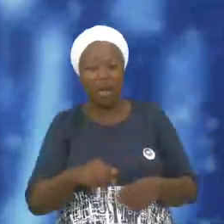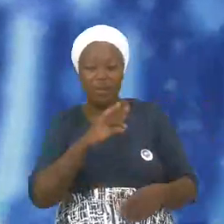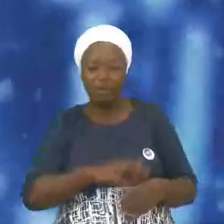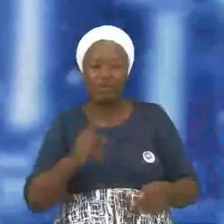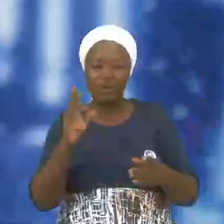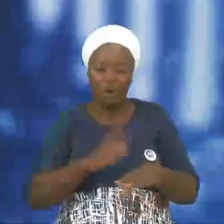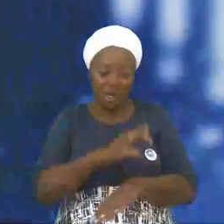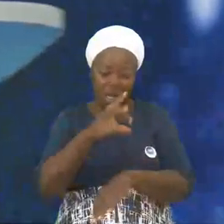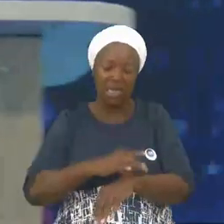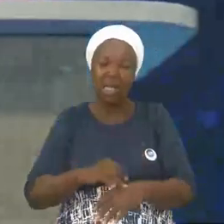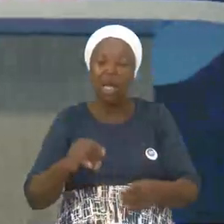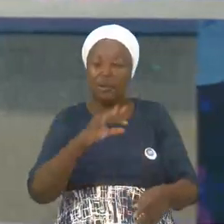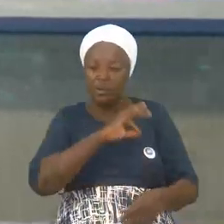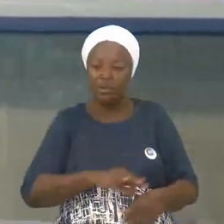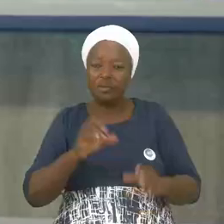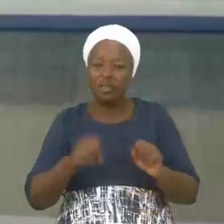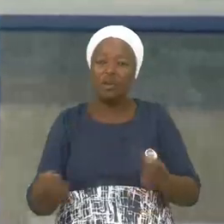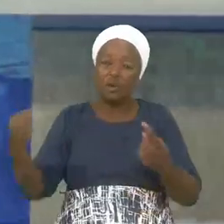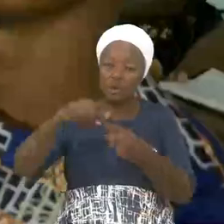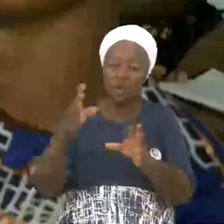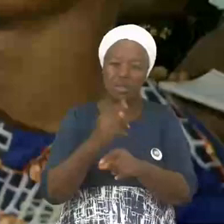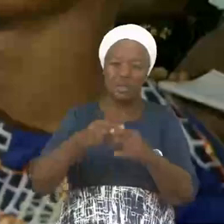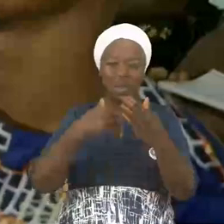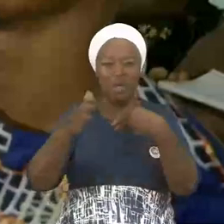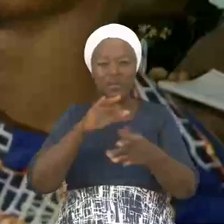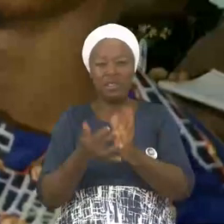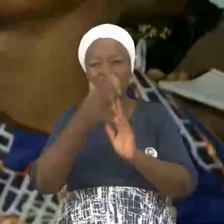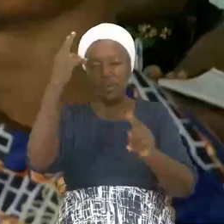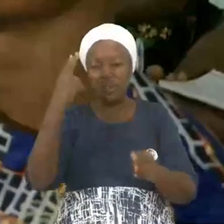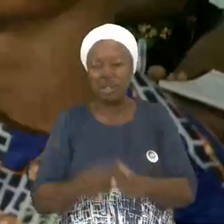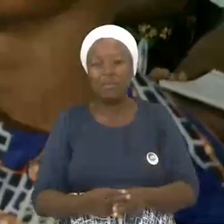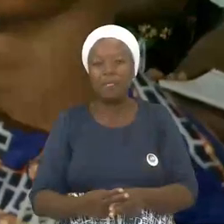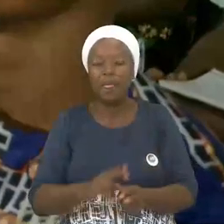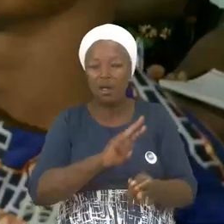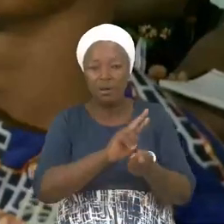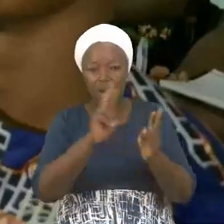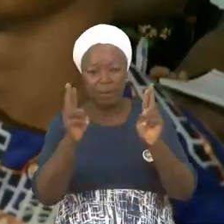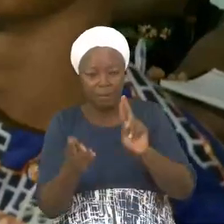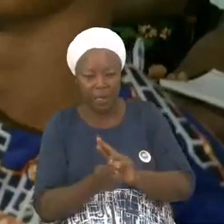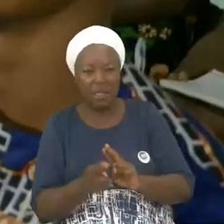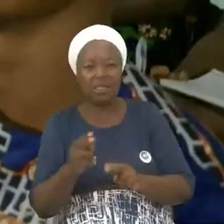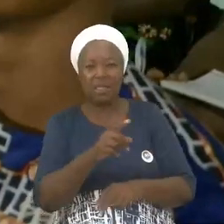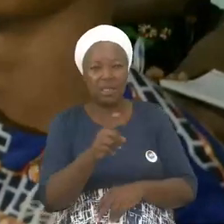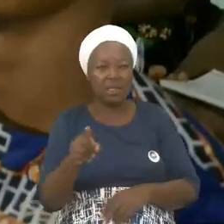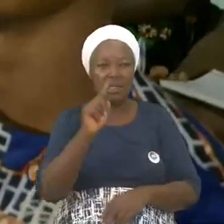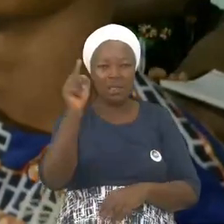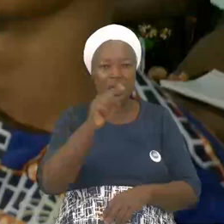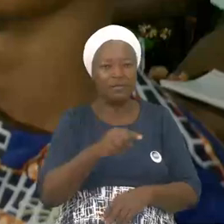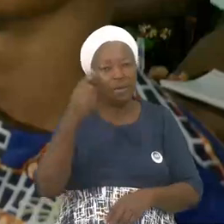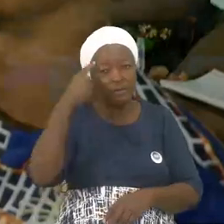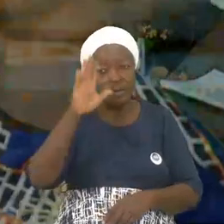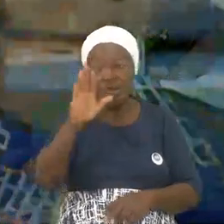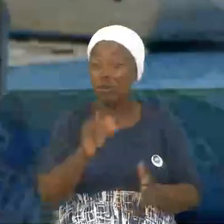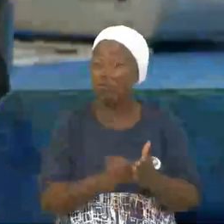Dieu, profitable sur la terre. Et elle va profiter jusqu'à ce que tu viennes au ciel au nom de